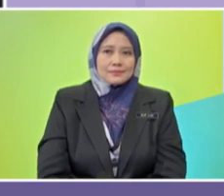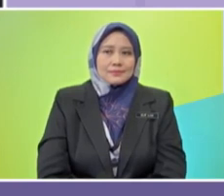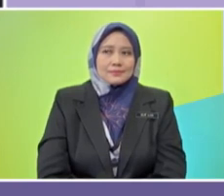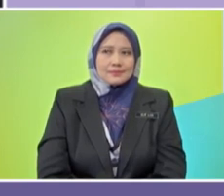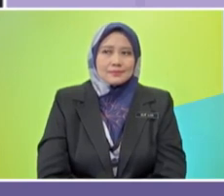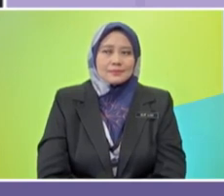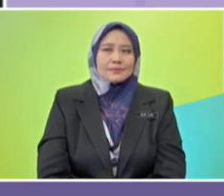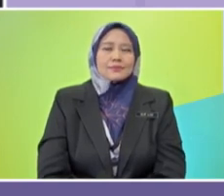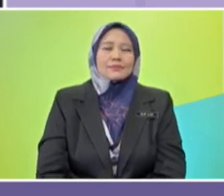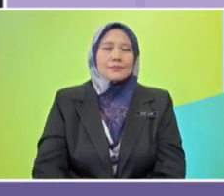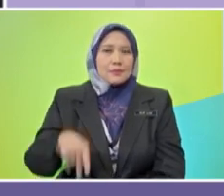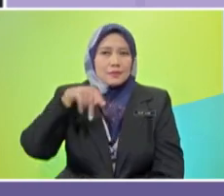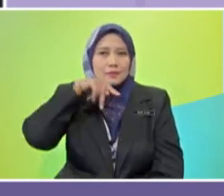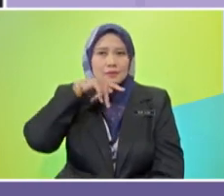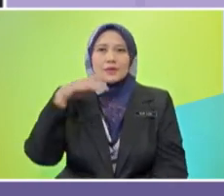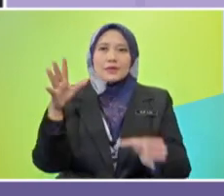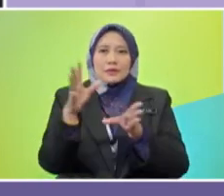Protein dapat membakar